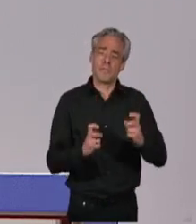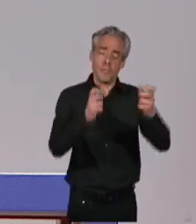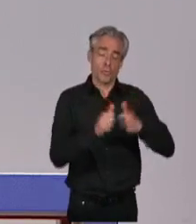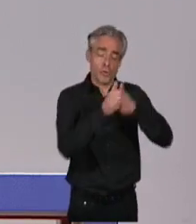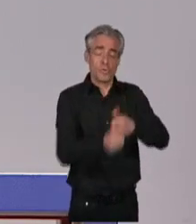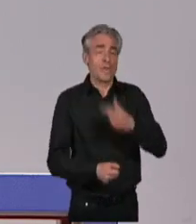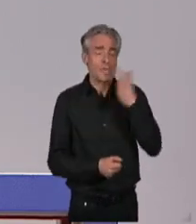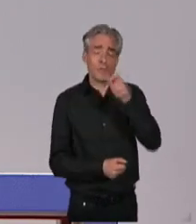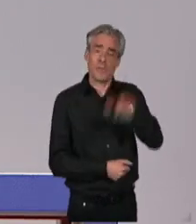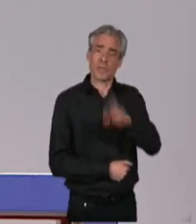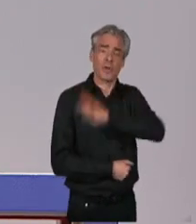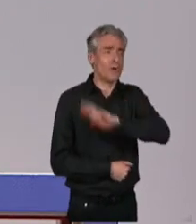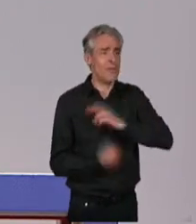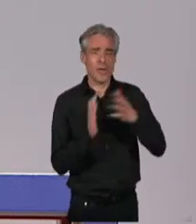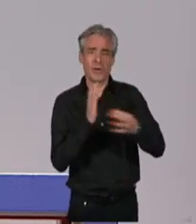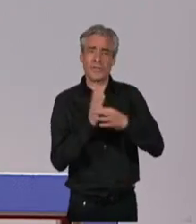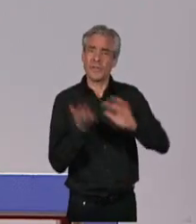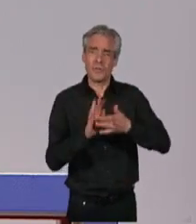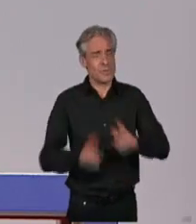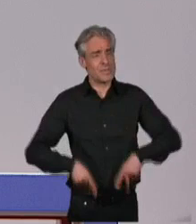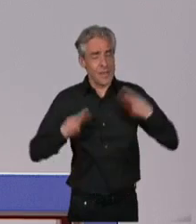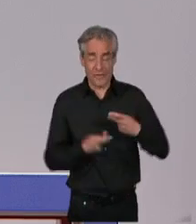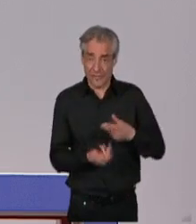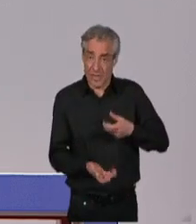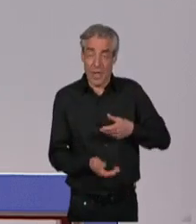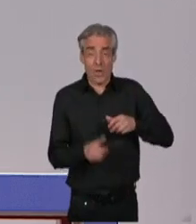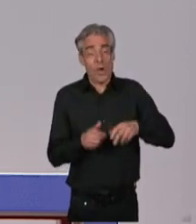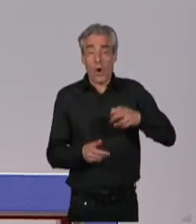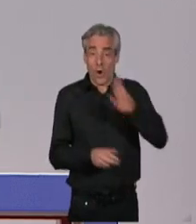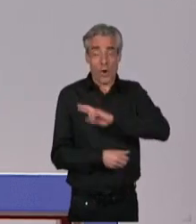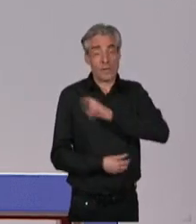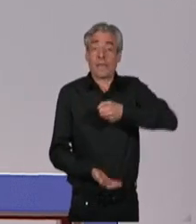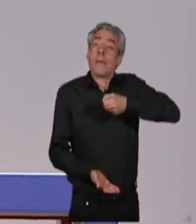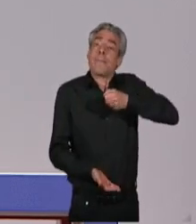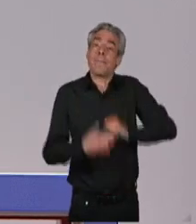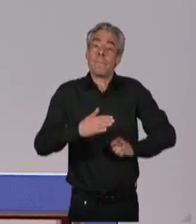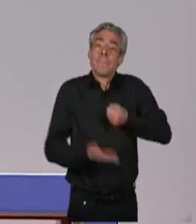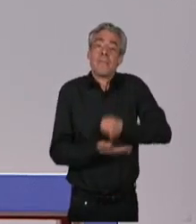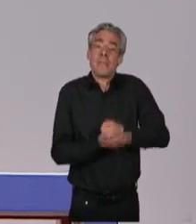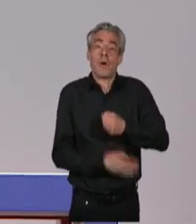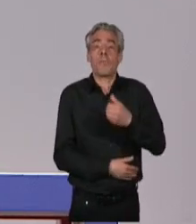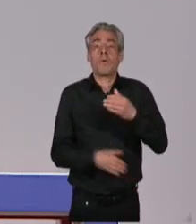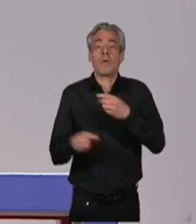Plus aucun retraité qui a cotisé toute sa vie ne touchera une retraite inférieure au SMIC.